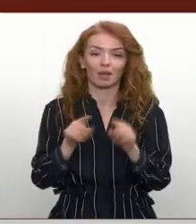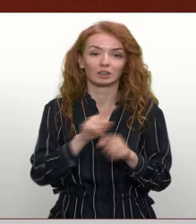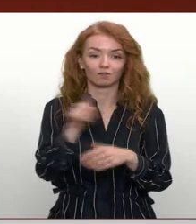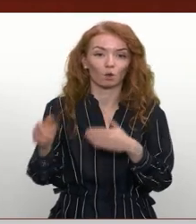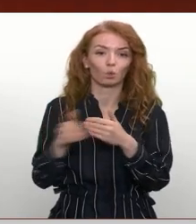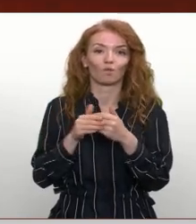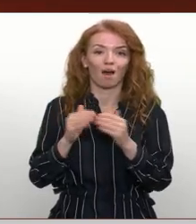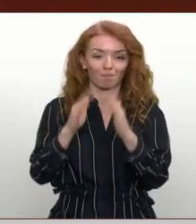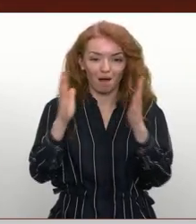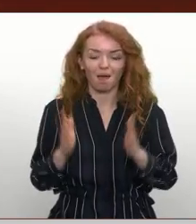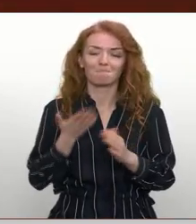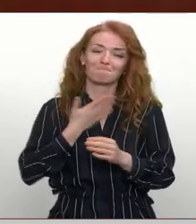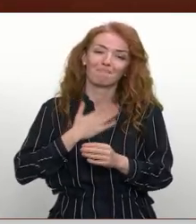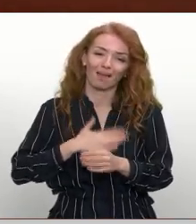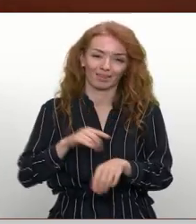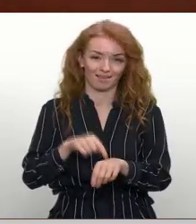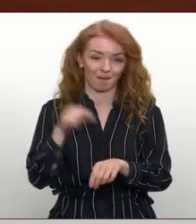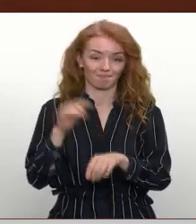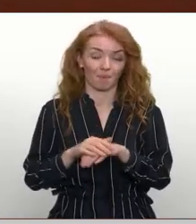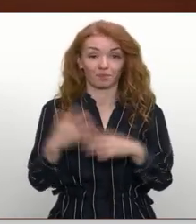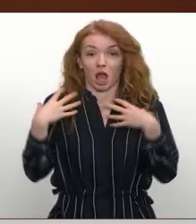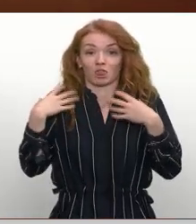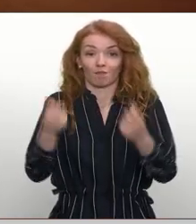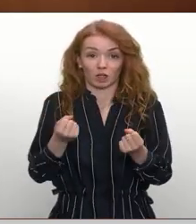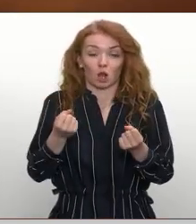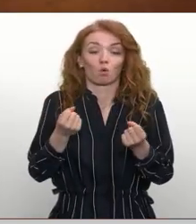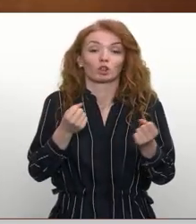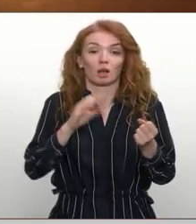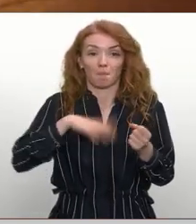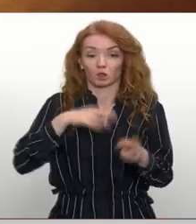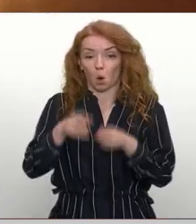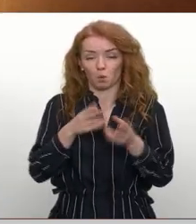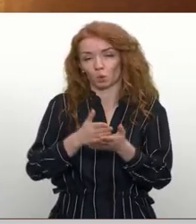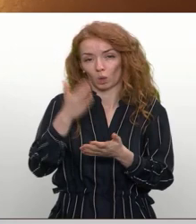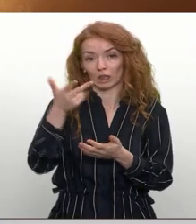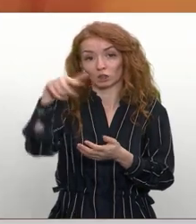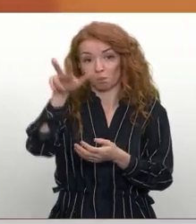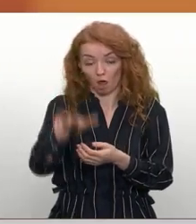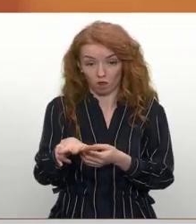pie mājām un patīkamāk. Ja. Atveseļošanās pēc šādas operācijas notiek aptuveni 3